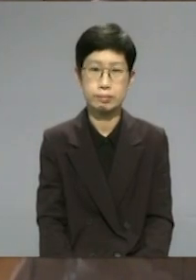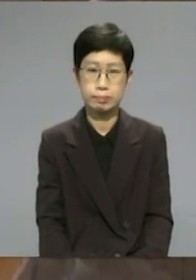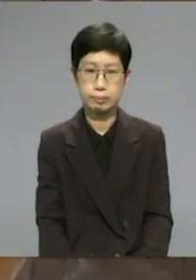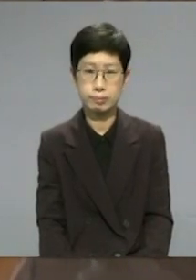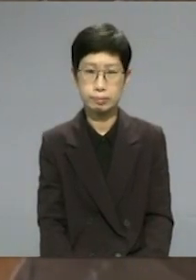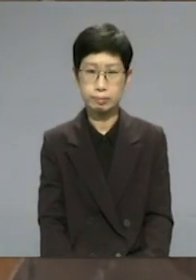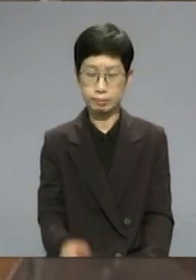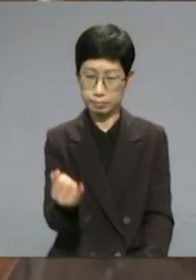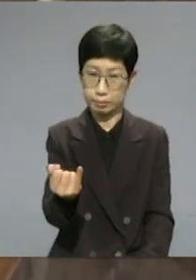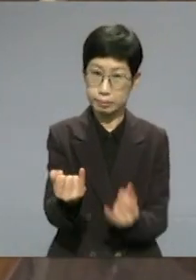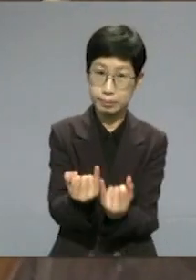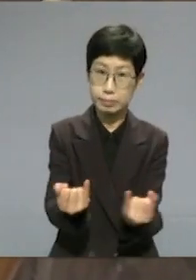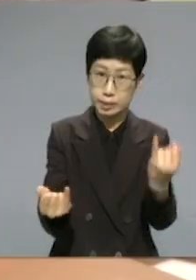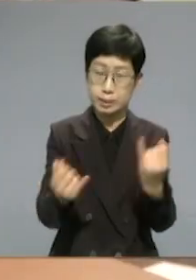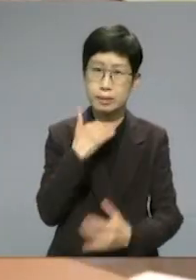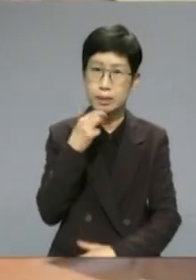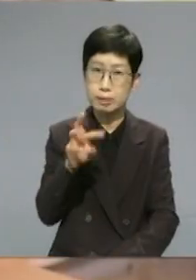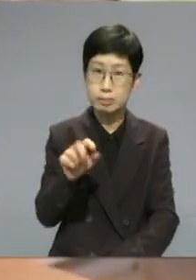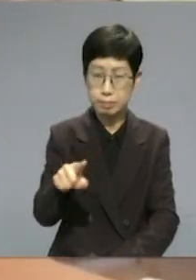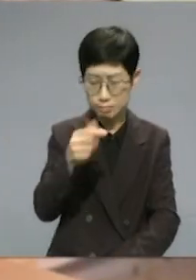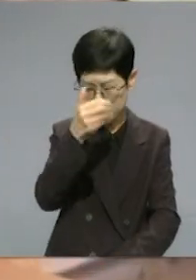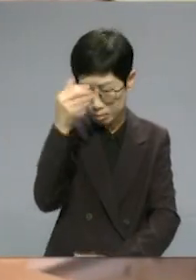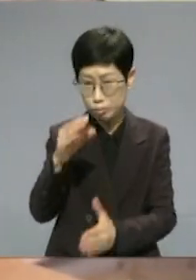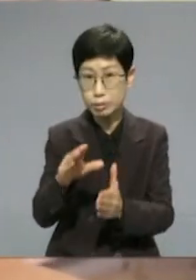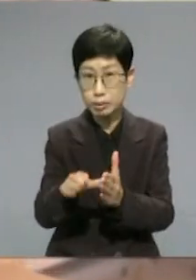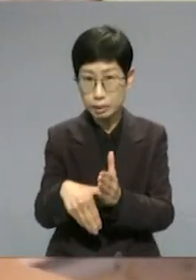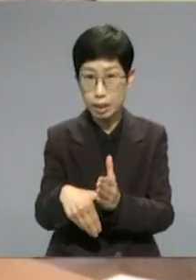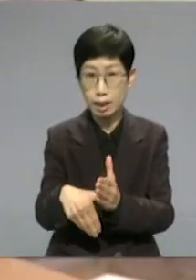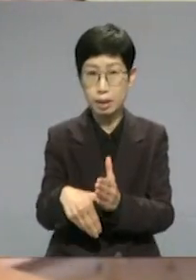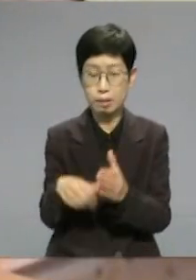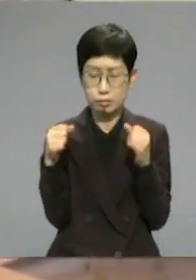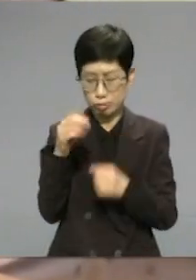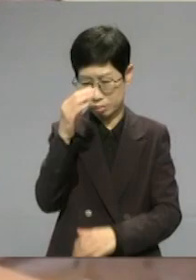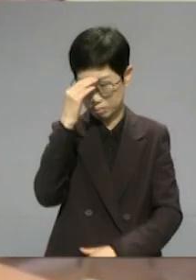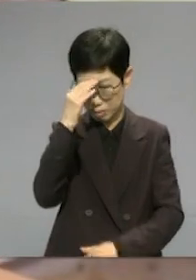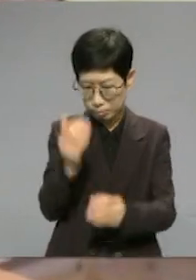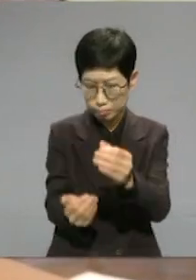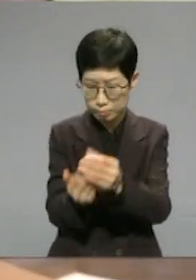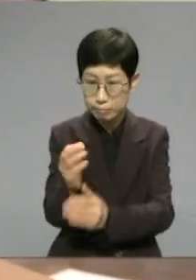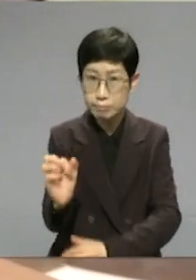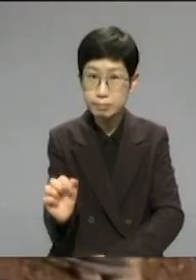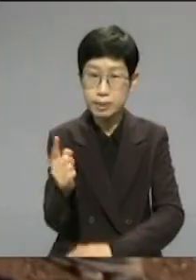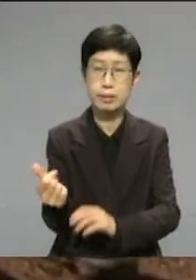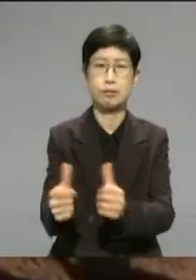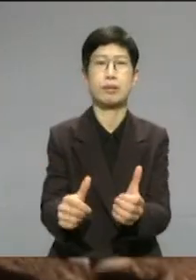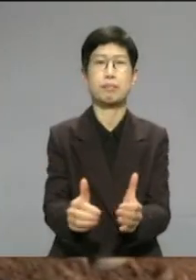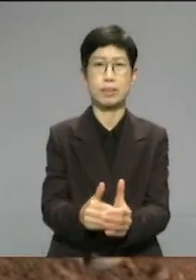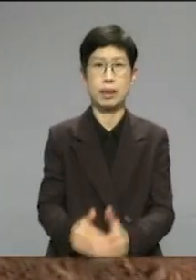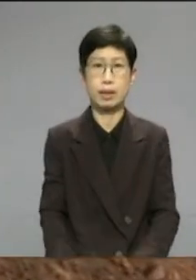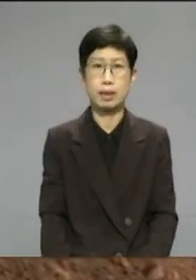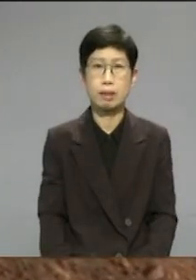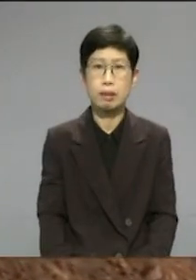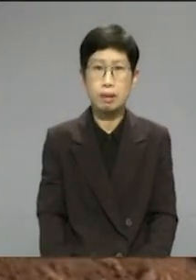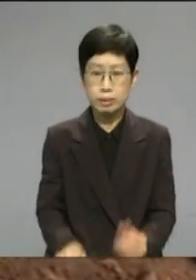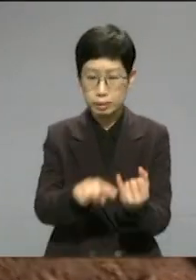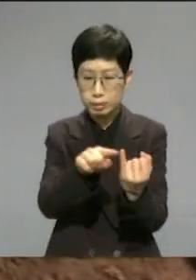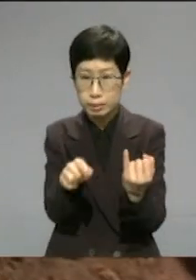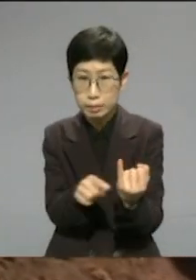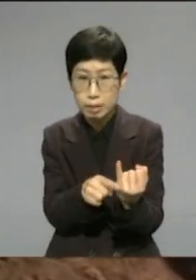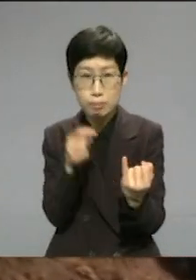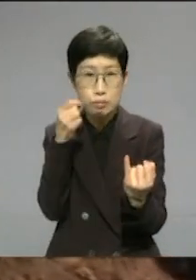아키니 씨의 언니는 31살 젊은 나이에 말라리아에 걸려 숨졌습니다. 말라리아에 걸렸을 때